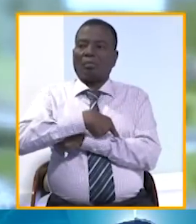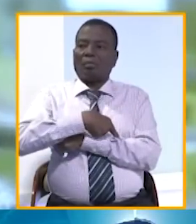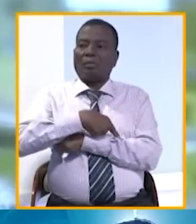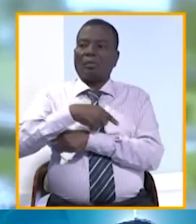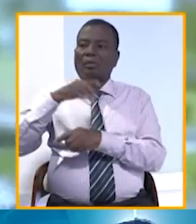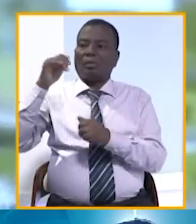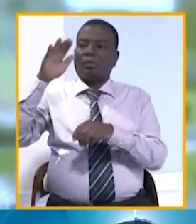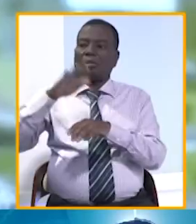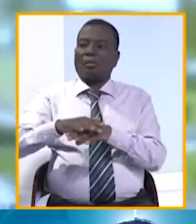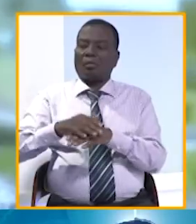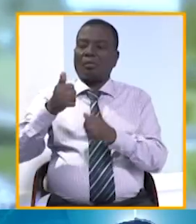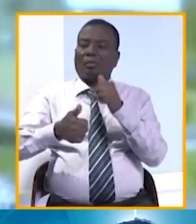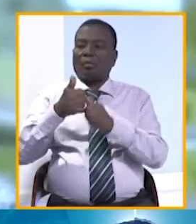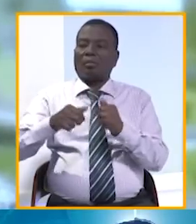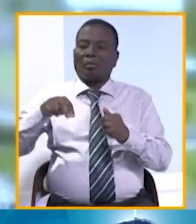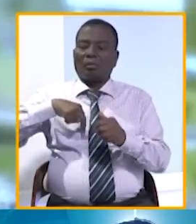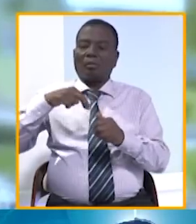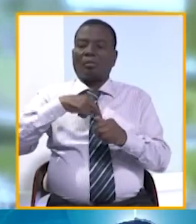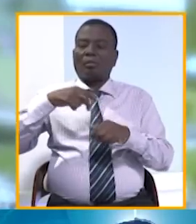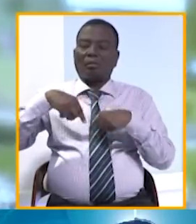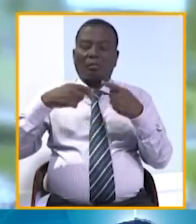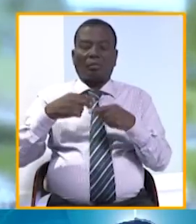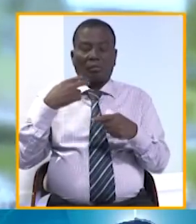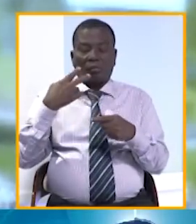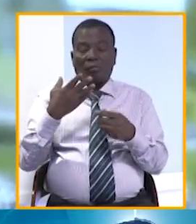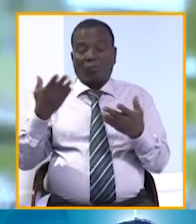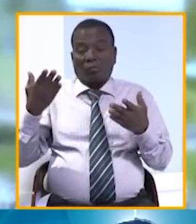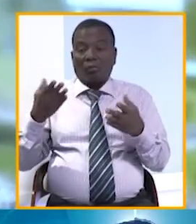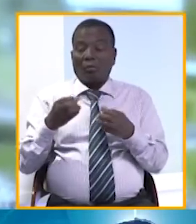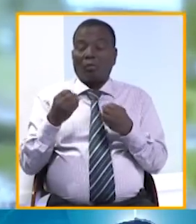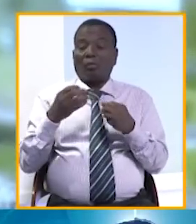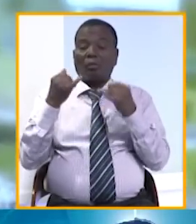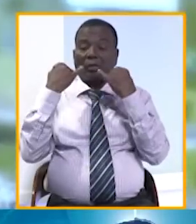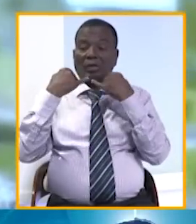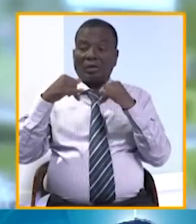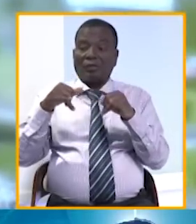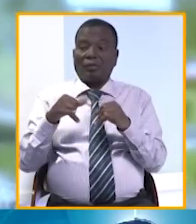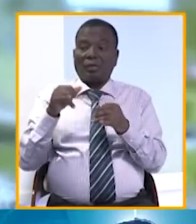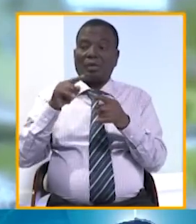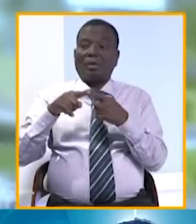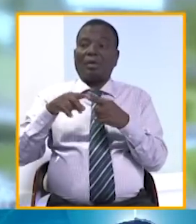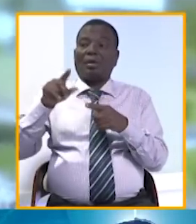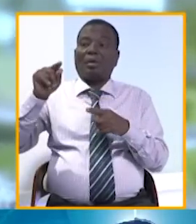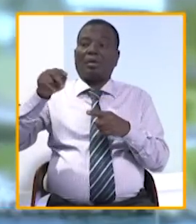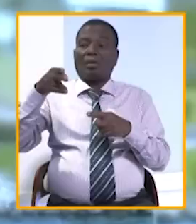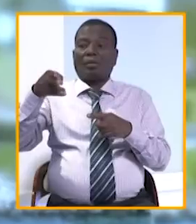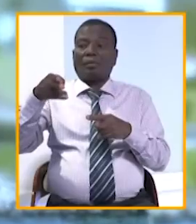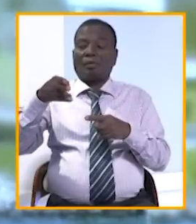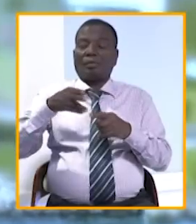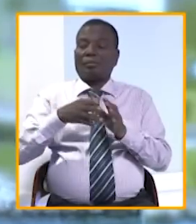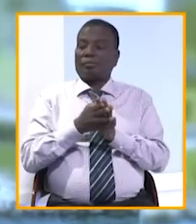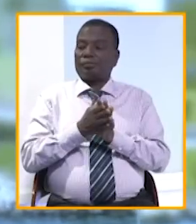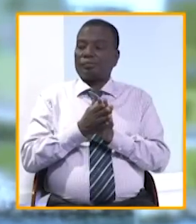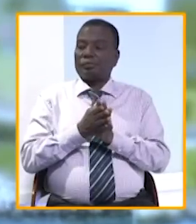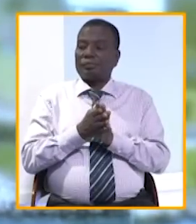sur lequel eh bien, nous reviendrons à l'édition 20h. Vous pourrez avoir des échos de ce conseil avec nos reporters qui suivent cette actualité du côté du